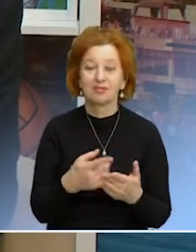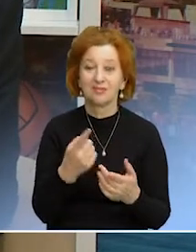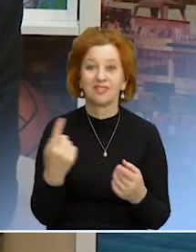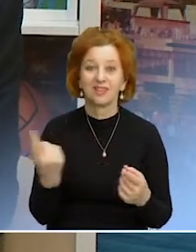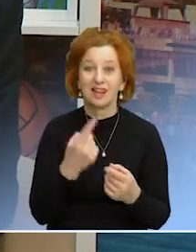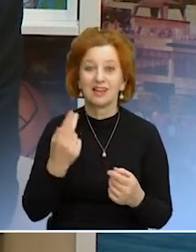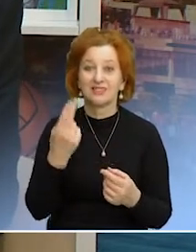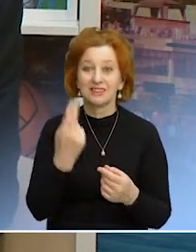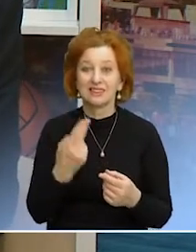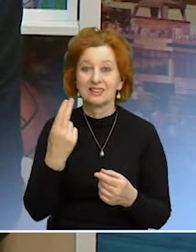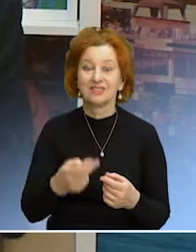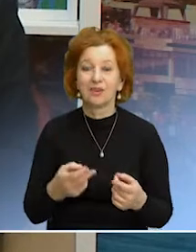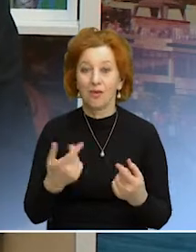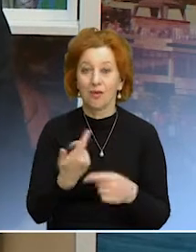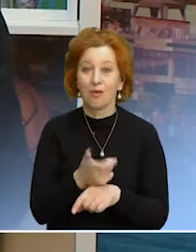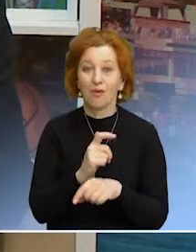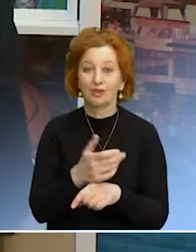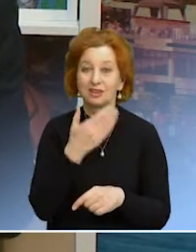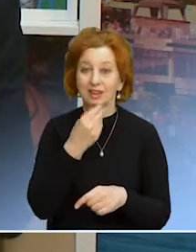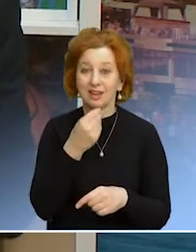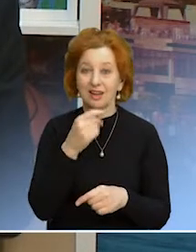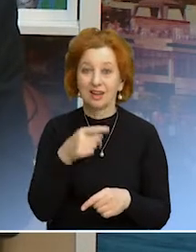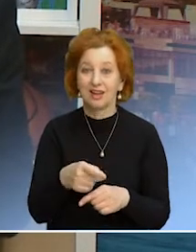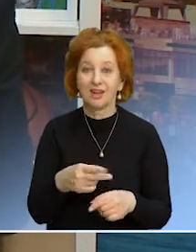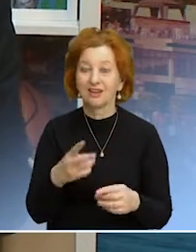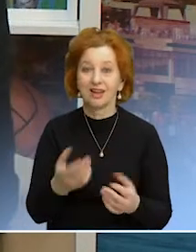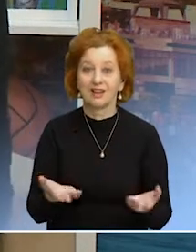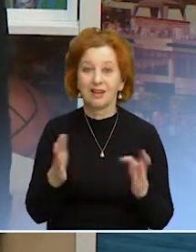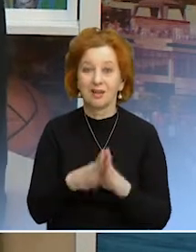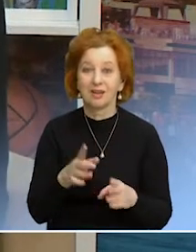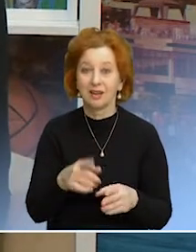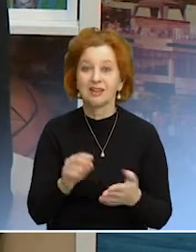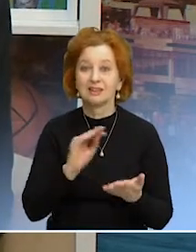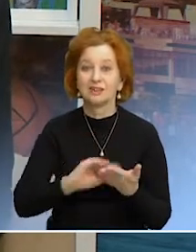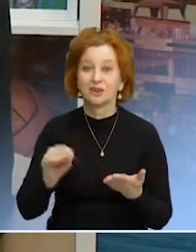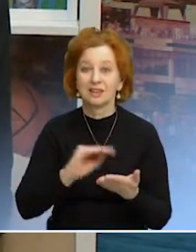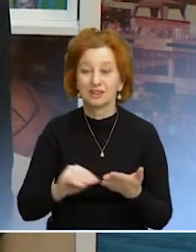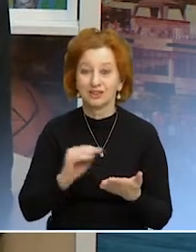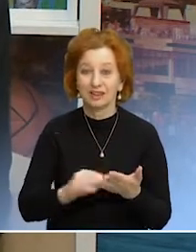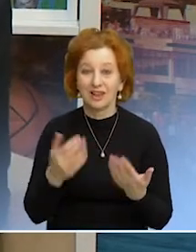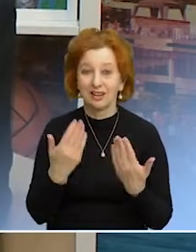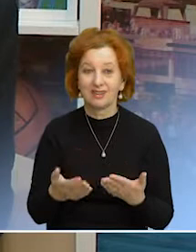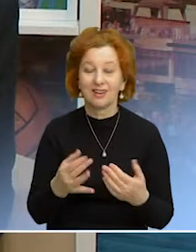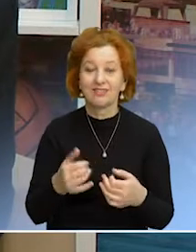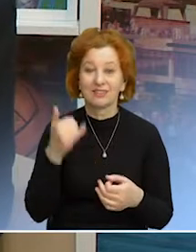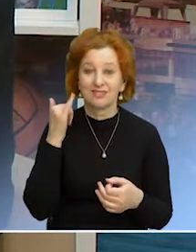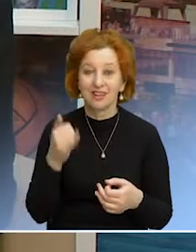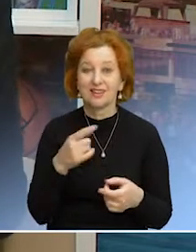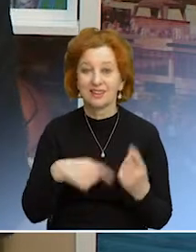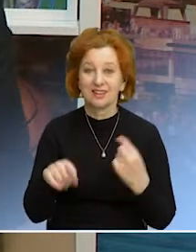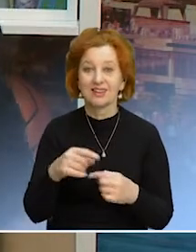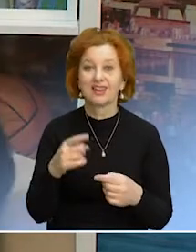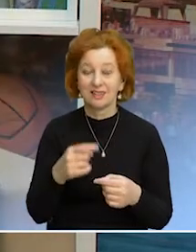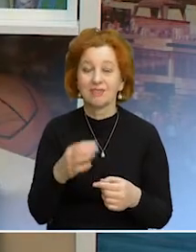в единой цветовой гамме. Очень стильные, красивые. Ну и самое же главное, это не обложка, а содержание. Можно. Да, вы звонили по